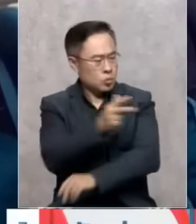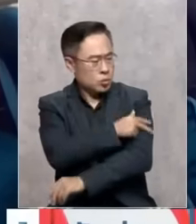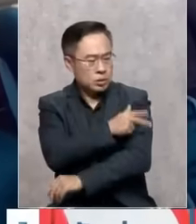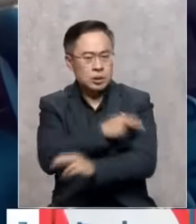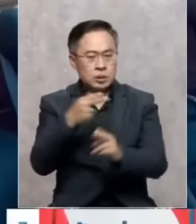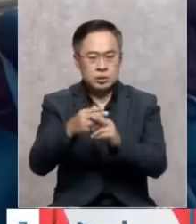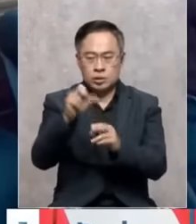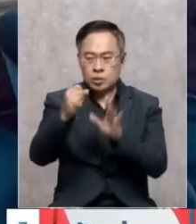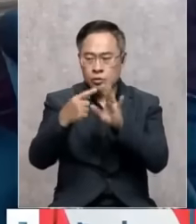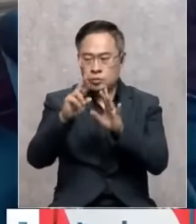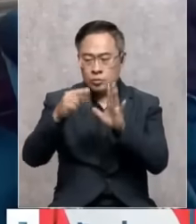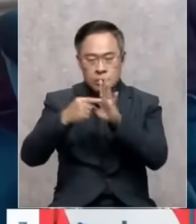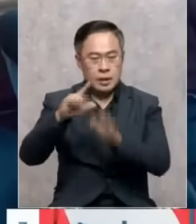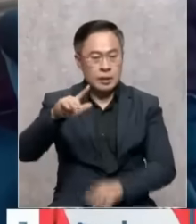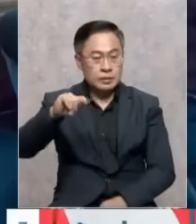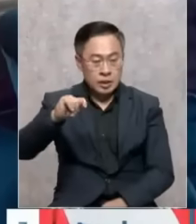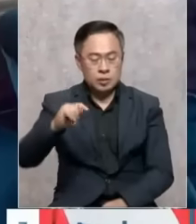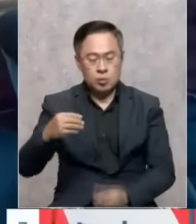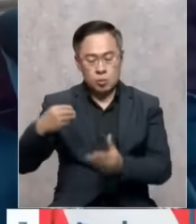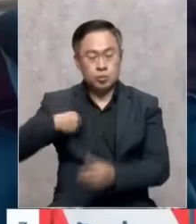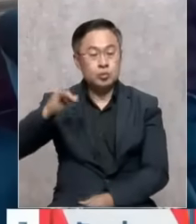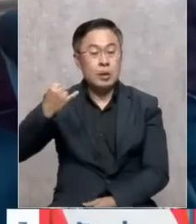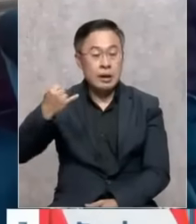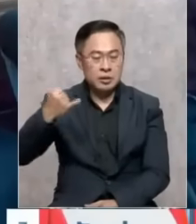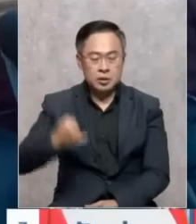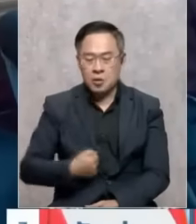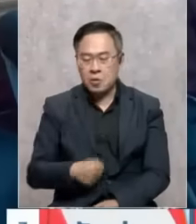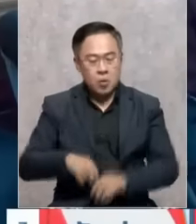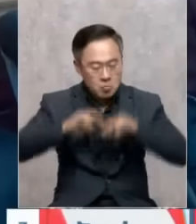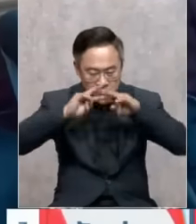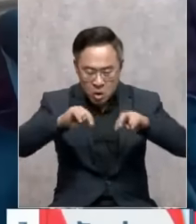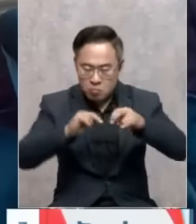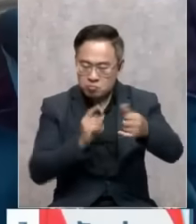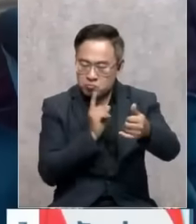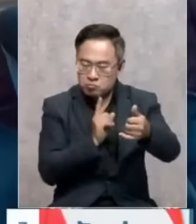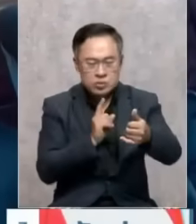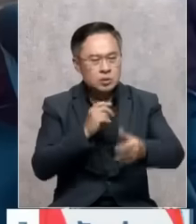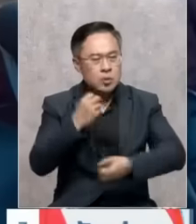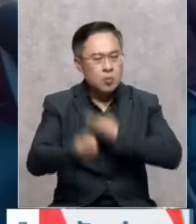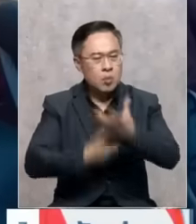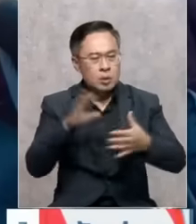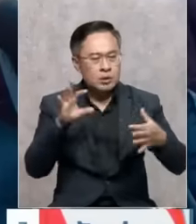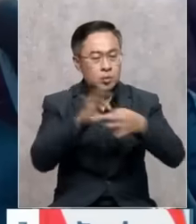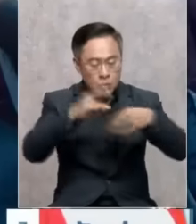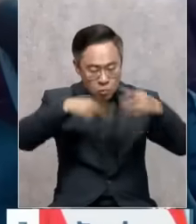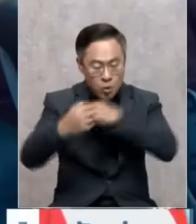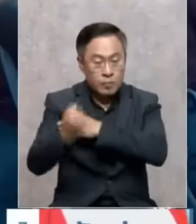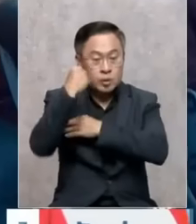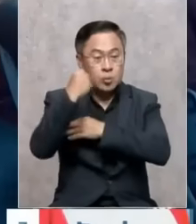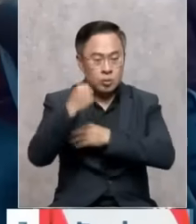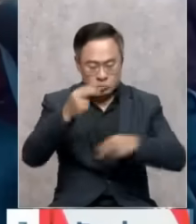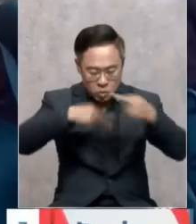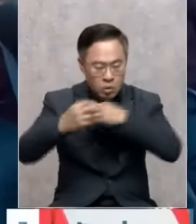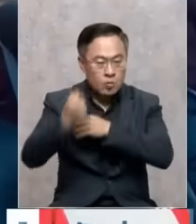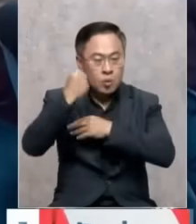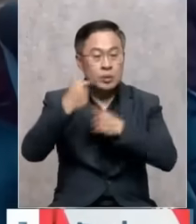คงคณะรัฐศาสตร์จุฬาด้วยนะคะ ฮะ อาจารย์สุรชาตินี่ก็โหทำงานคือเรียกว่าเป็นผู้รู้